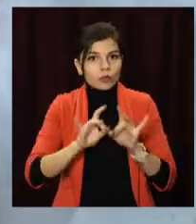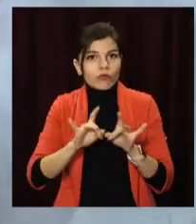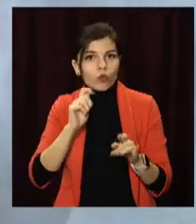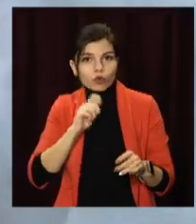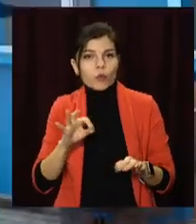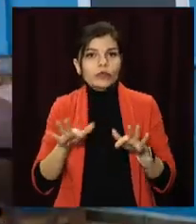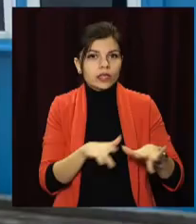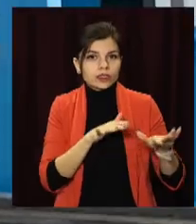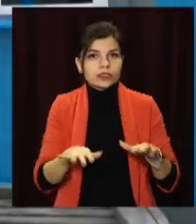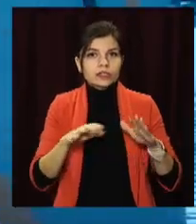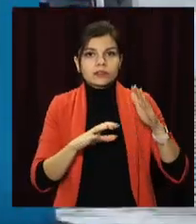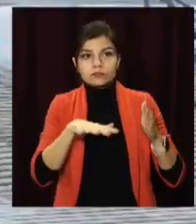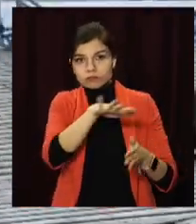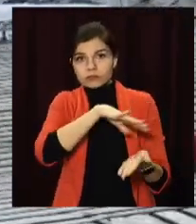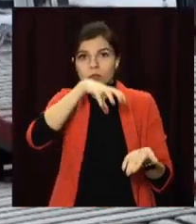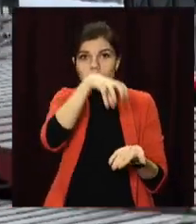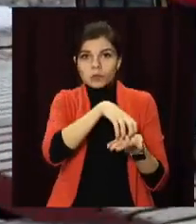українцям про діяльність станції.